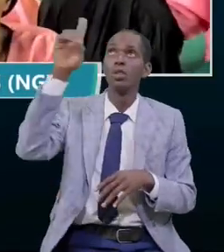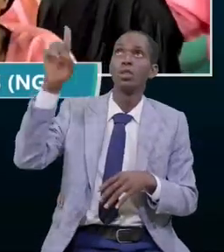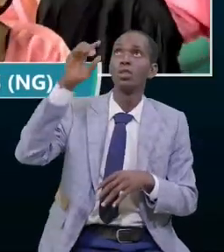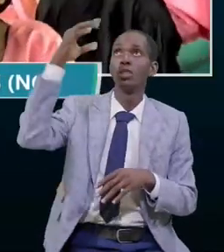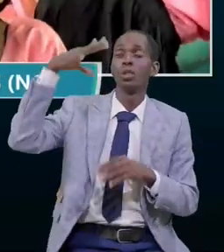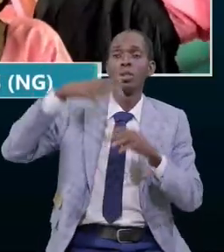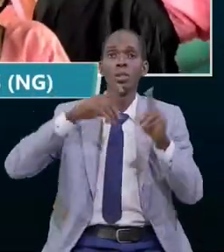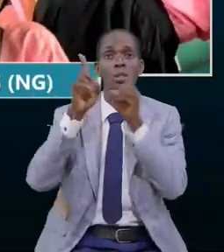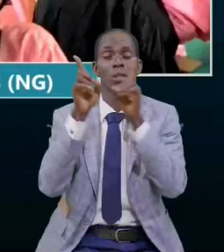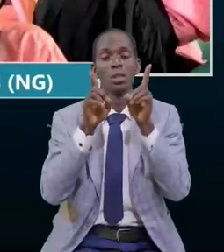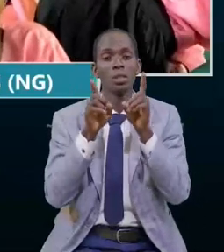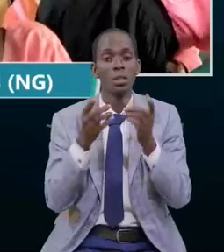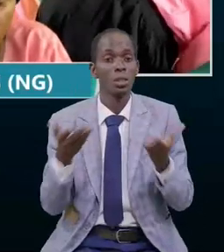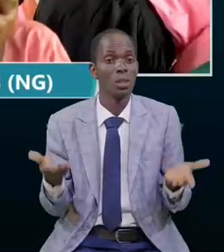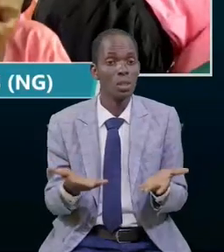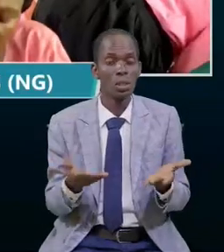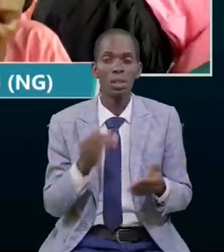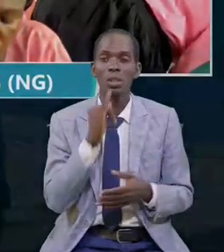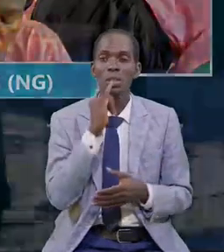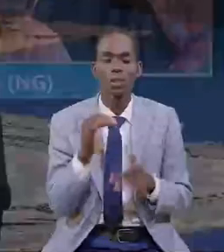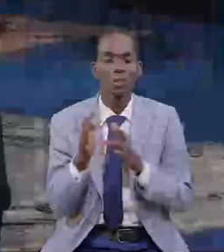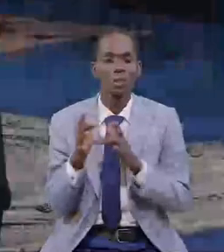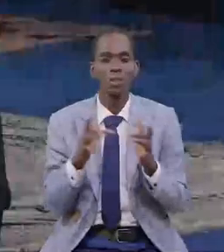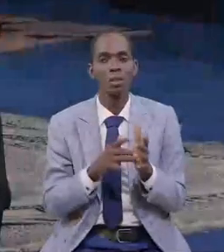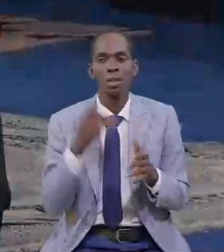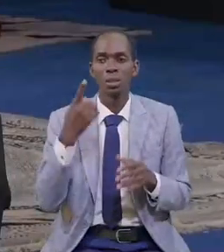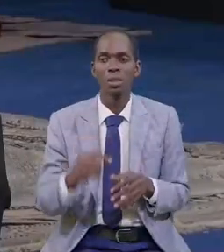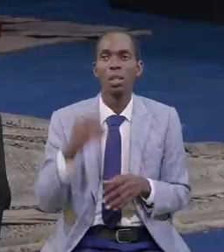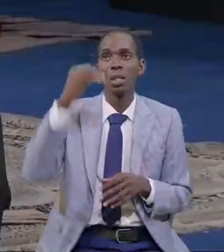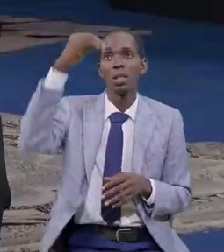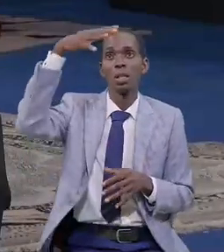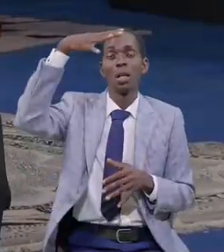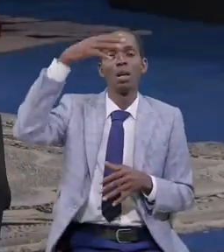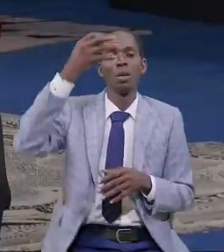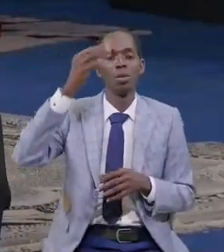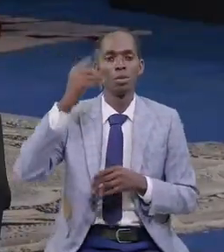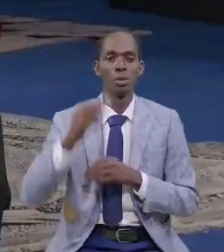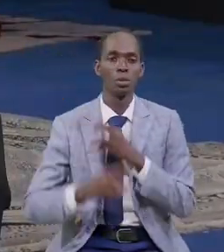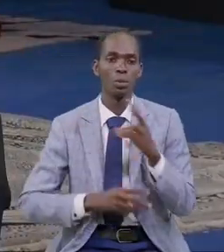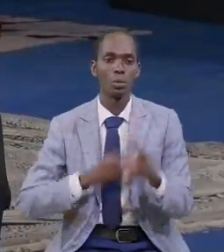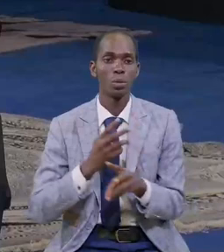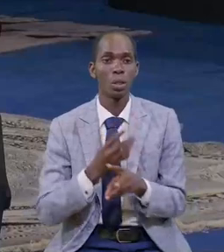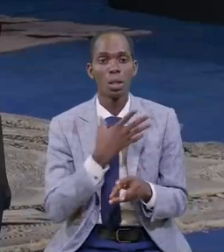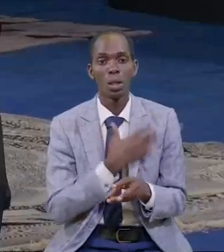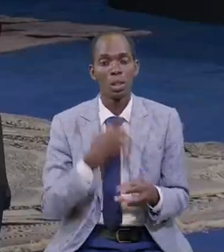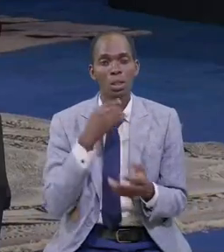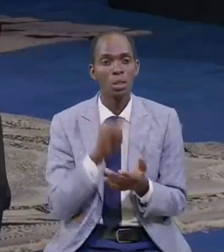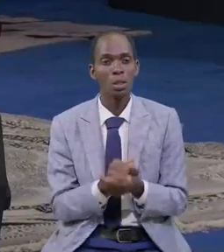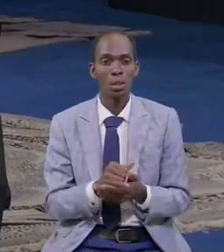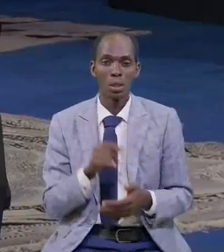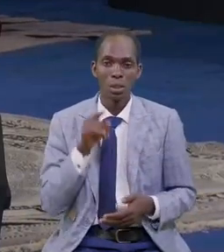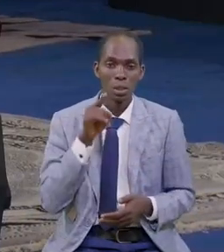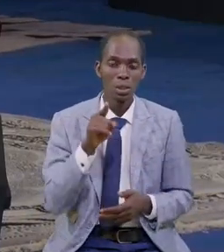étoil voici Jésus la lumière du monde il dit et et ditici